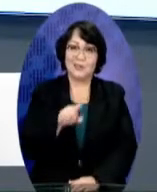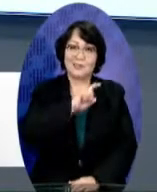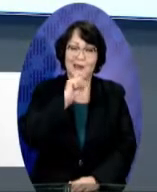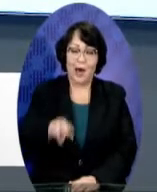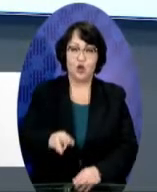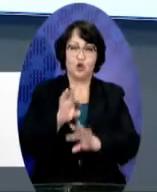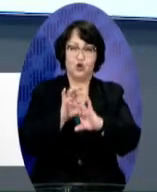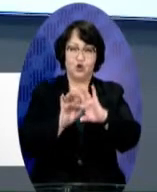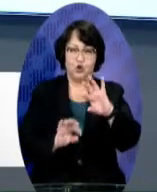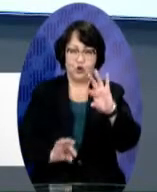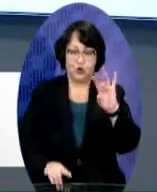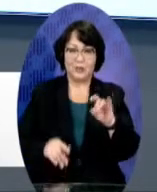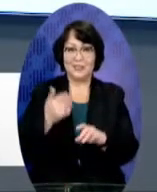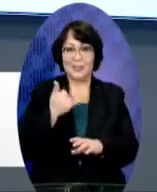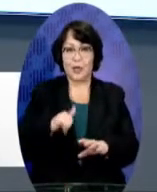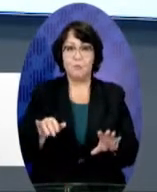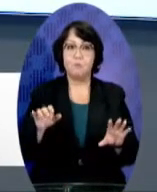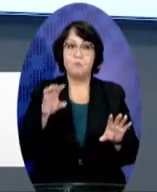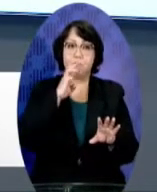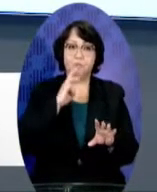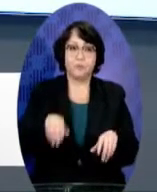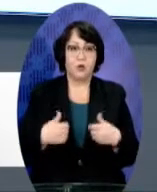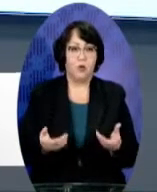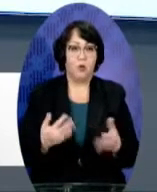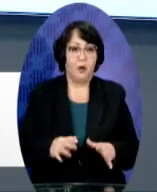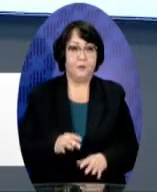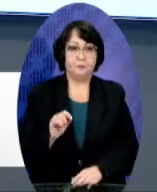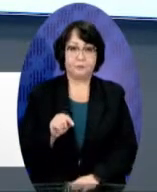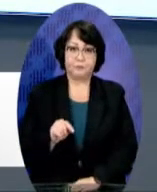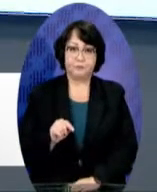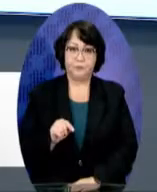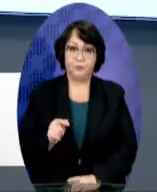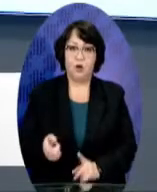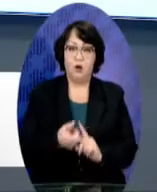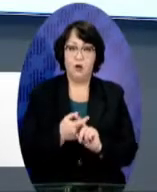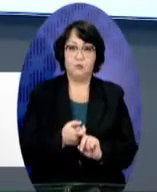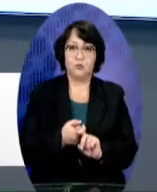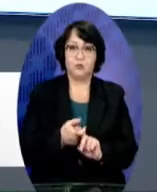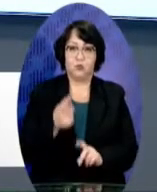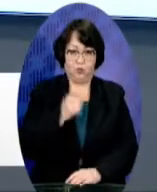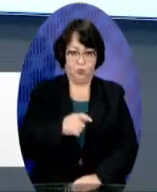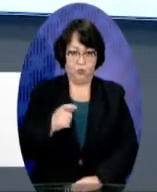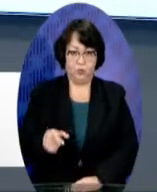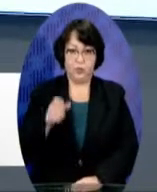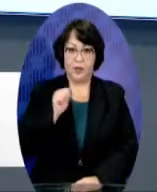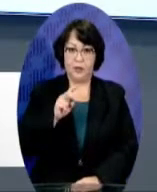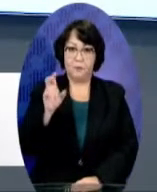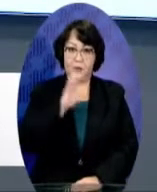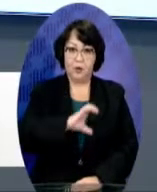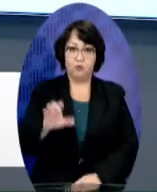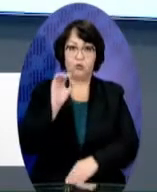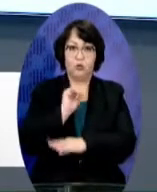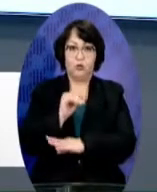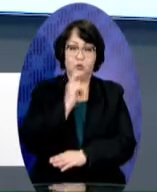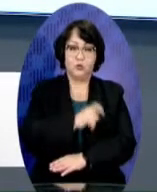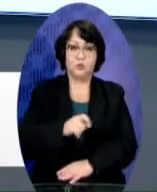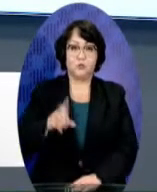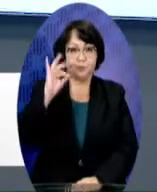бол бид төлөөлүүлээд зарим зүйл заалтыг нь хүргэлээ. За тэгэхээр үүнийг бол одоо холбогдох албаны хүмүүс болоод за аж ахуй нэгжийн төлөөлөлд үгж үзэж байгаа